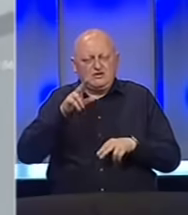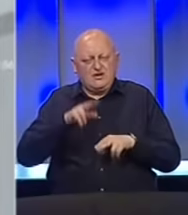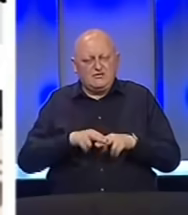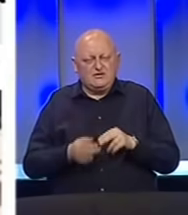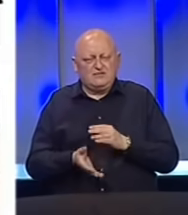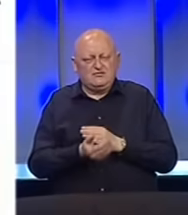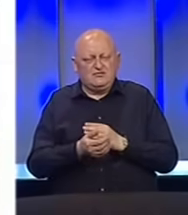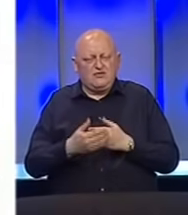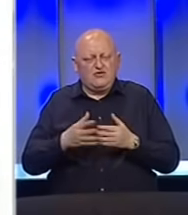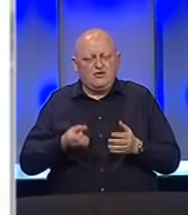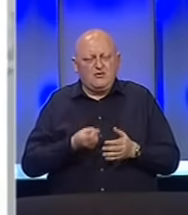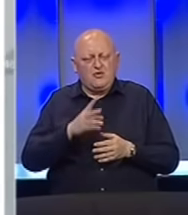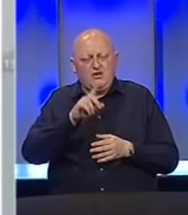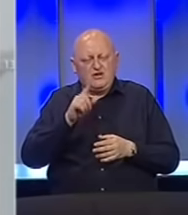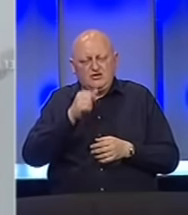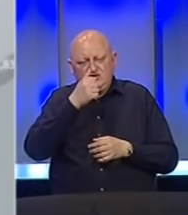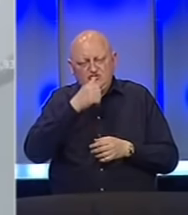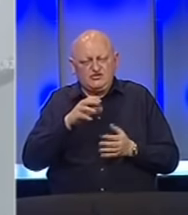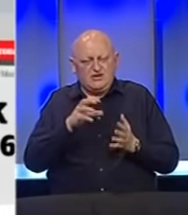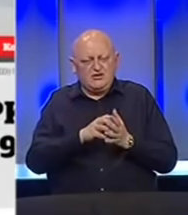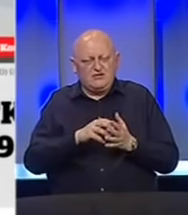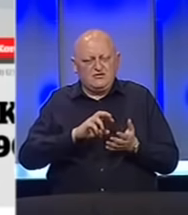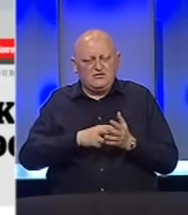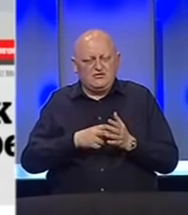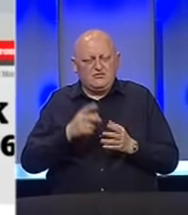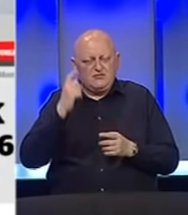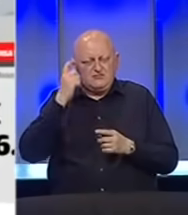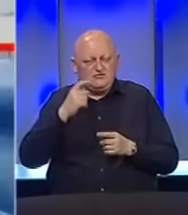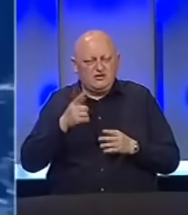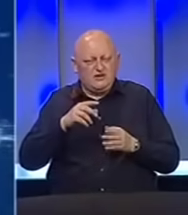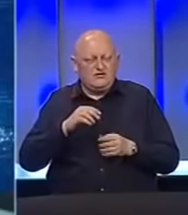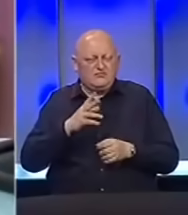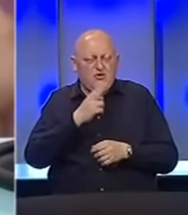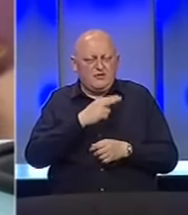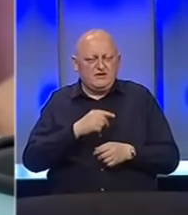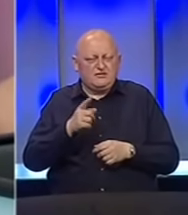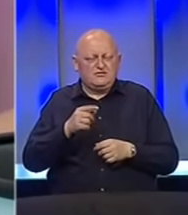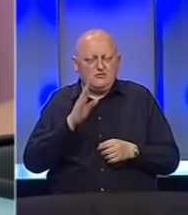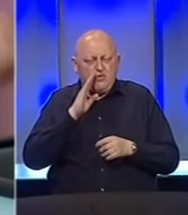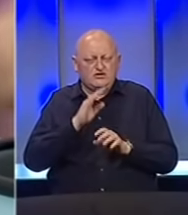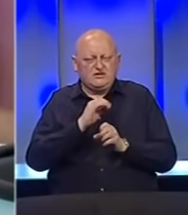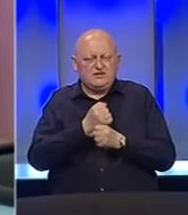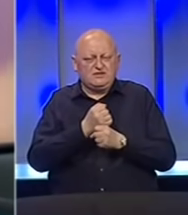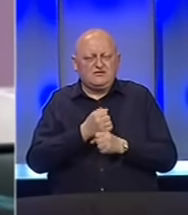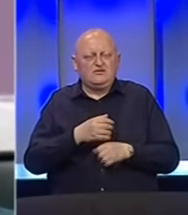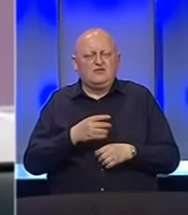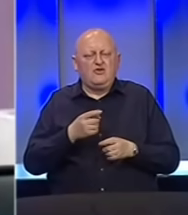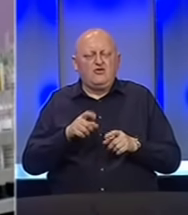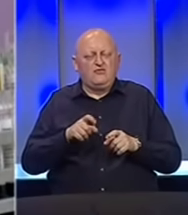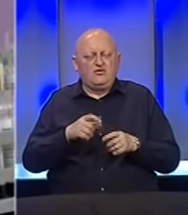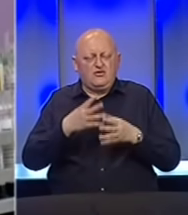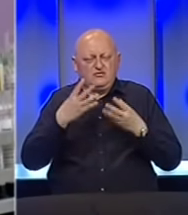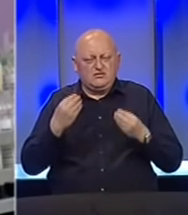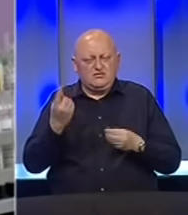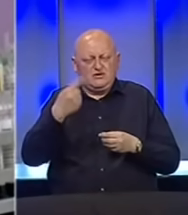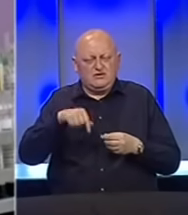prava i izbjeglice otvorilo brojna pitanja. Šta je prioritet, politička pripadnost ili kompetencija? U Bosni i Hercegovini se od koronavirusa